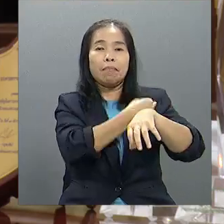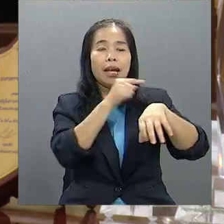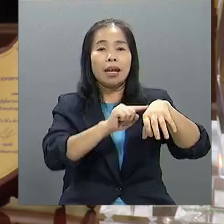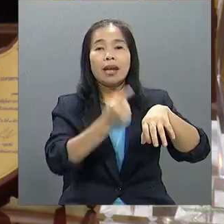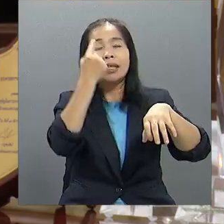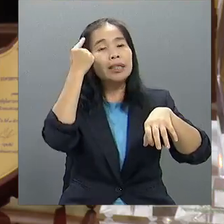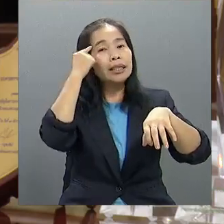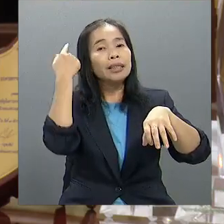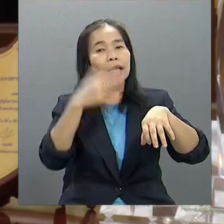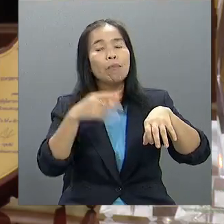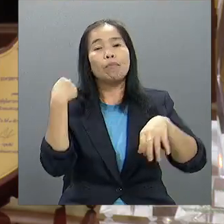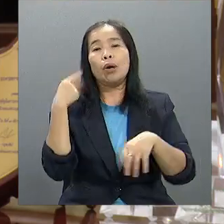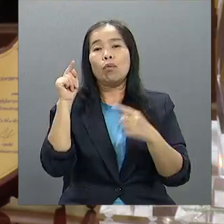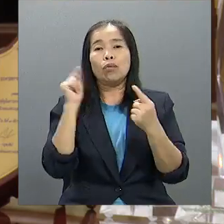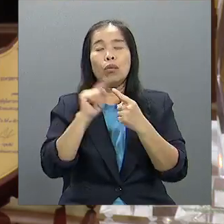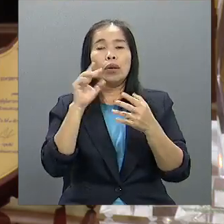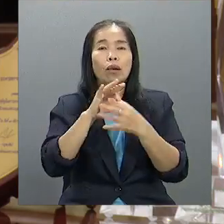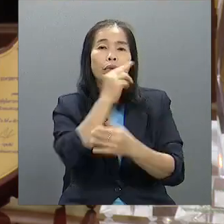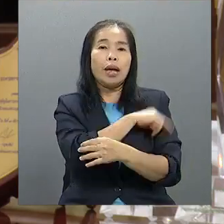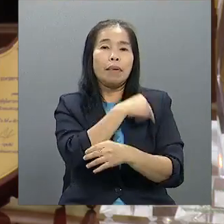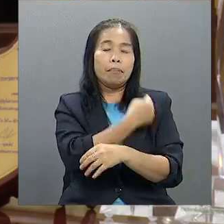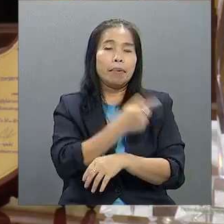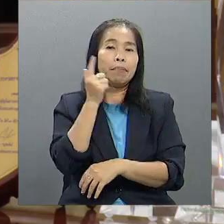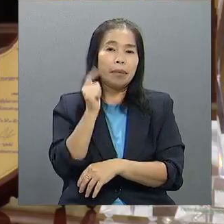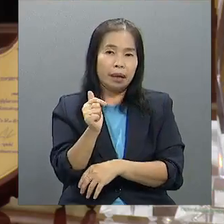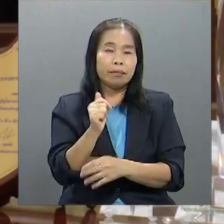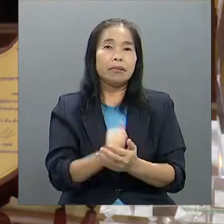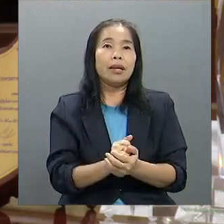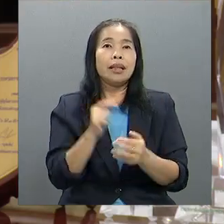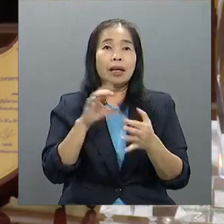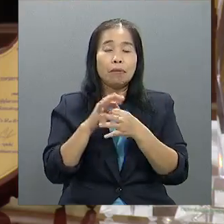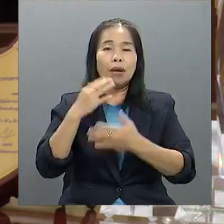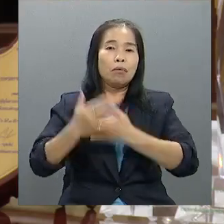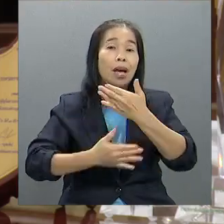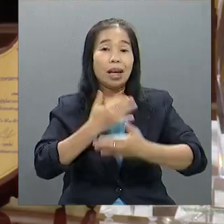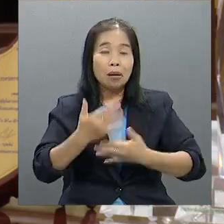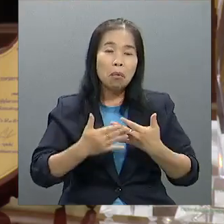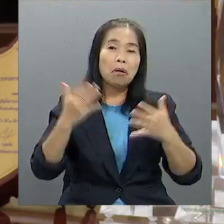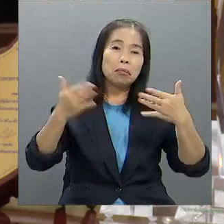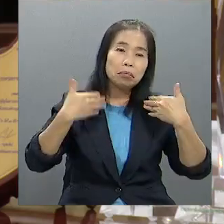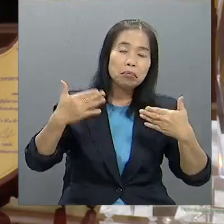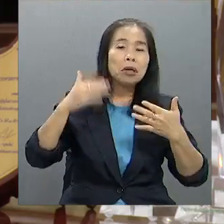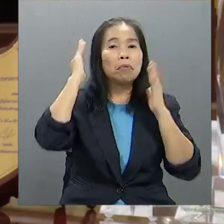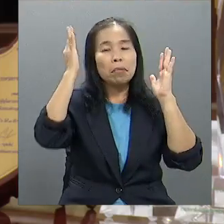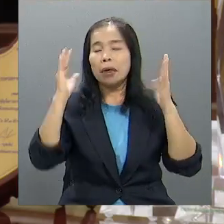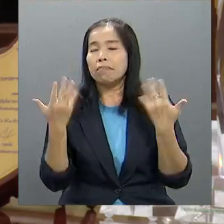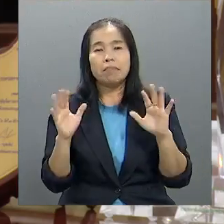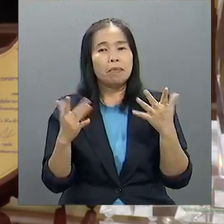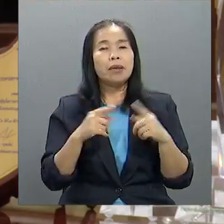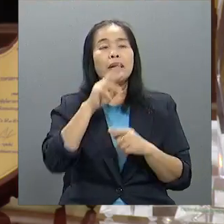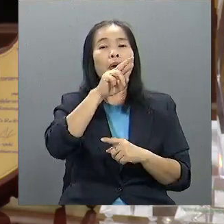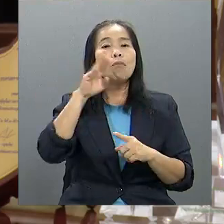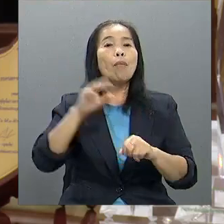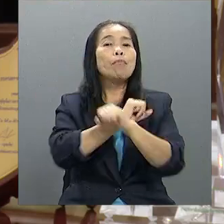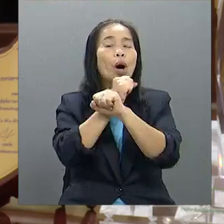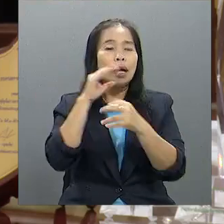ของทางด้านการแพทย์เป็นหลักเราไม่ได้เอาไปใช้ทางการค้าแน่นอนนะครับมีระบบของการป้องกัน เรียกว่